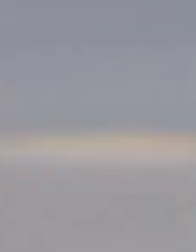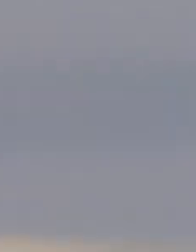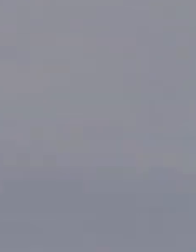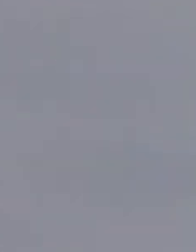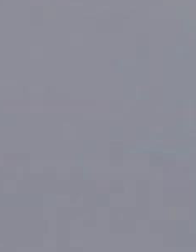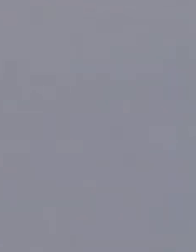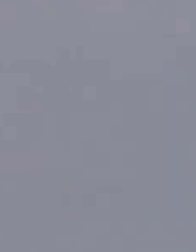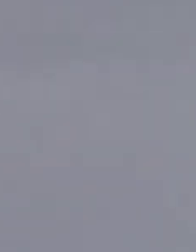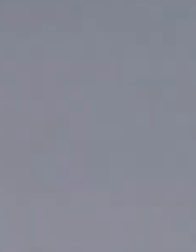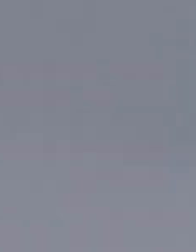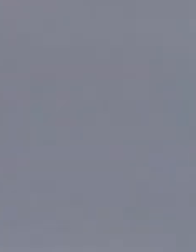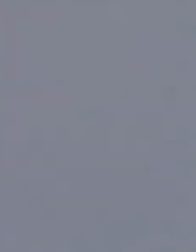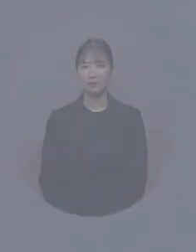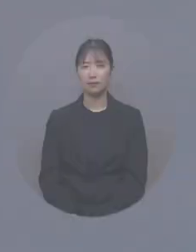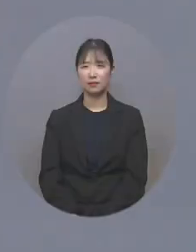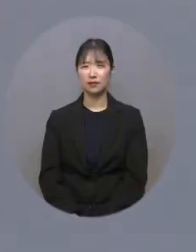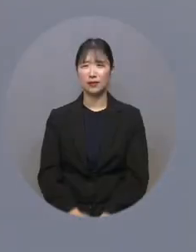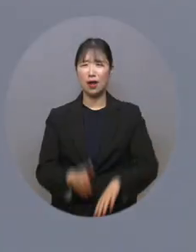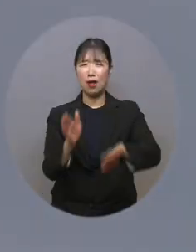우와, 땡겼다!